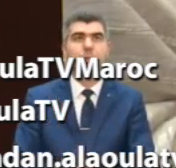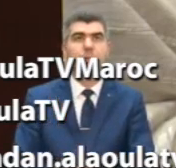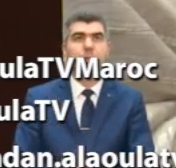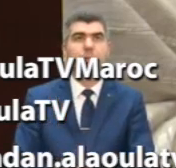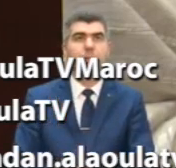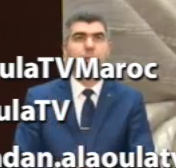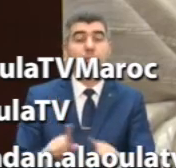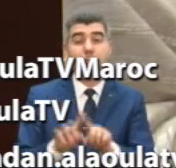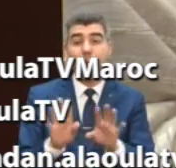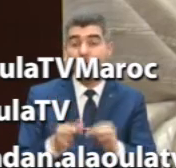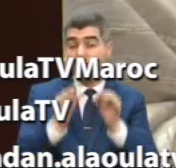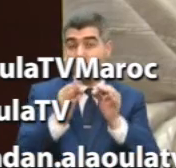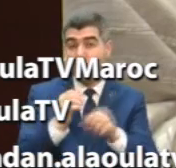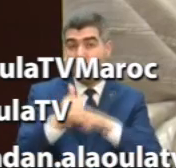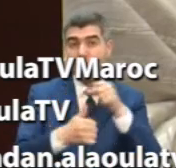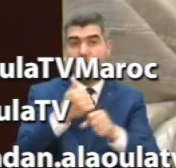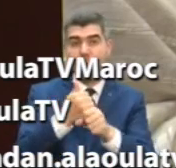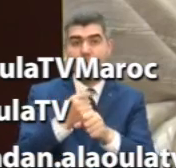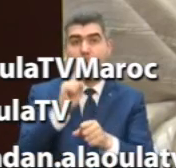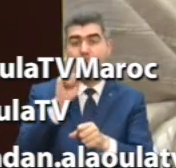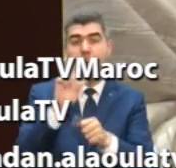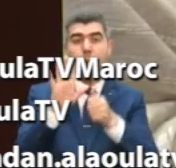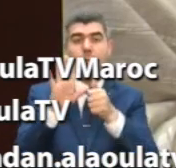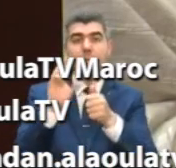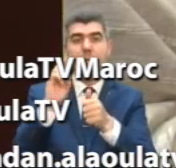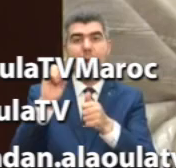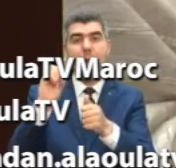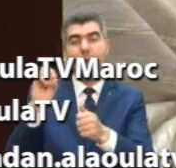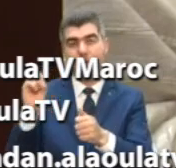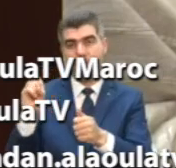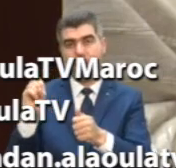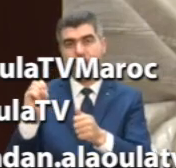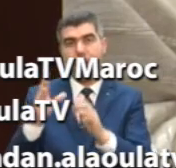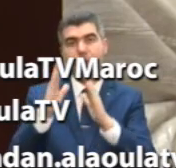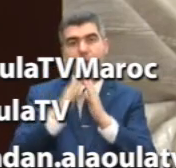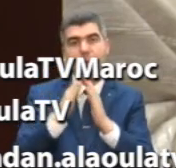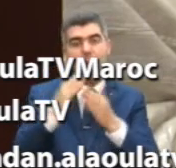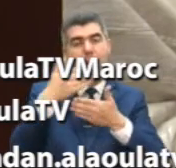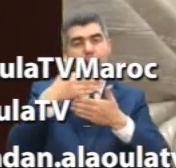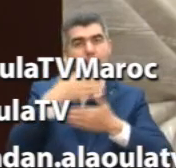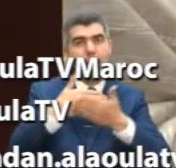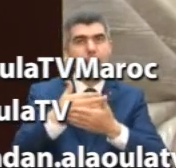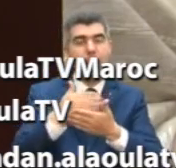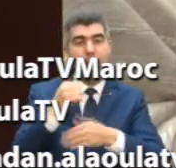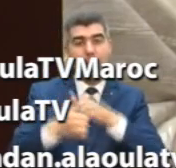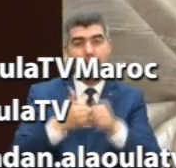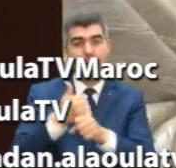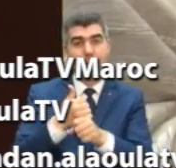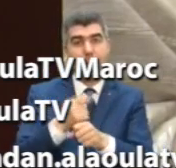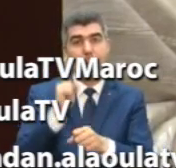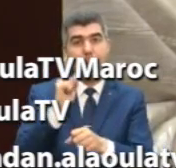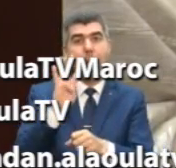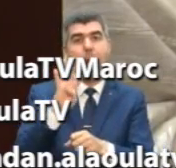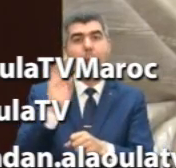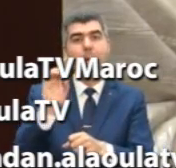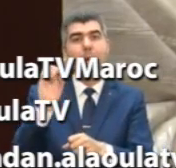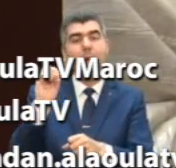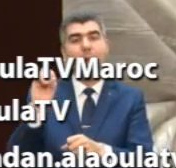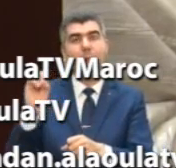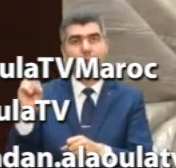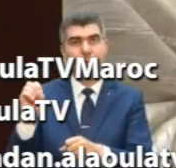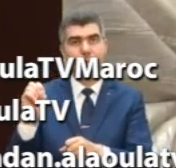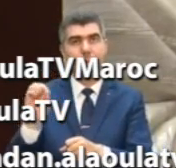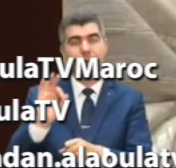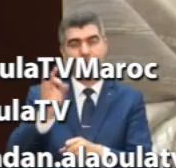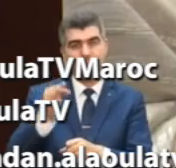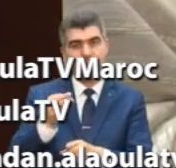نتجو سنويا تقريبا 160,000 وحده سكنيه. العام اللي فات درنا 140,000. بالفعل اذا كان